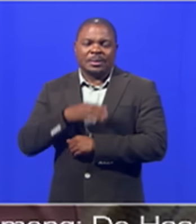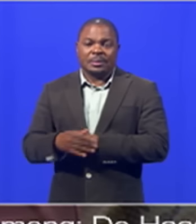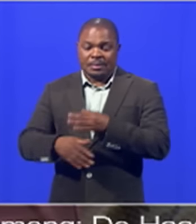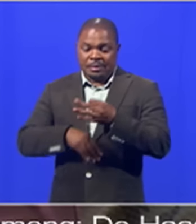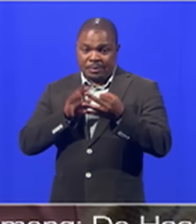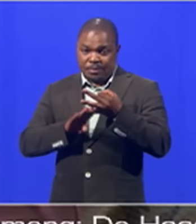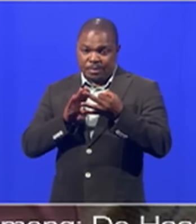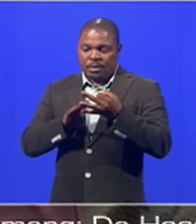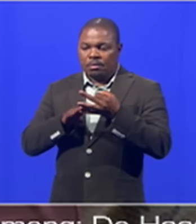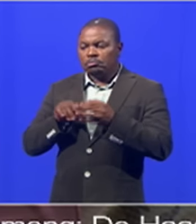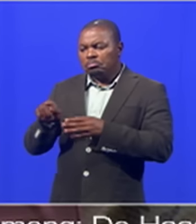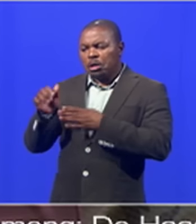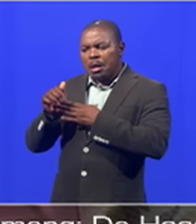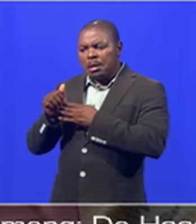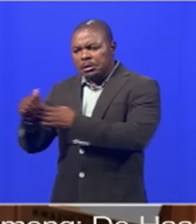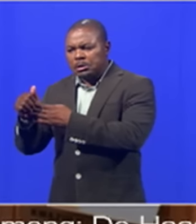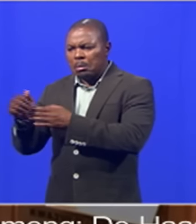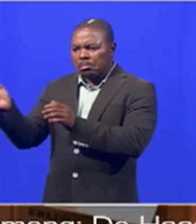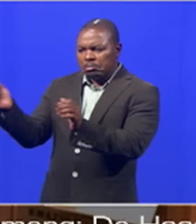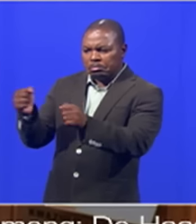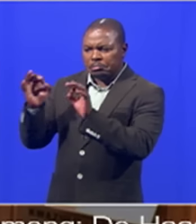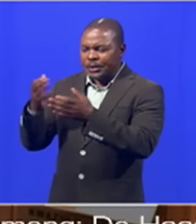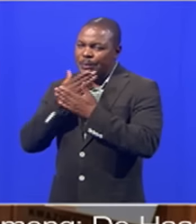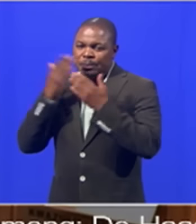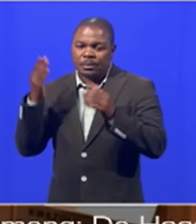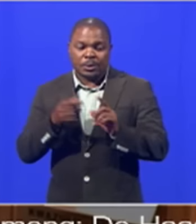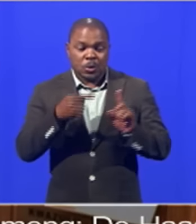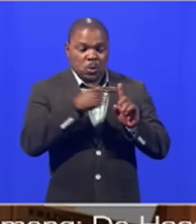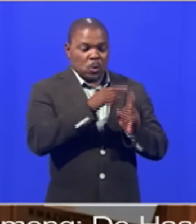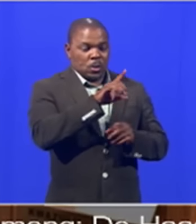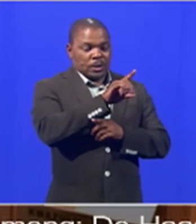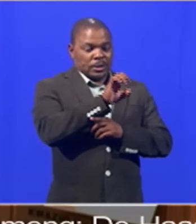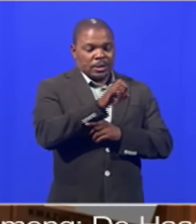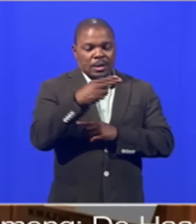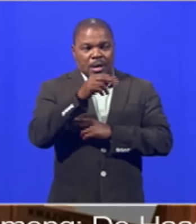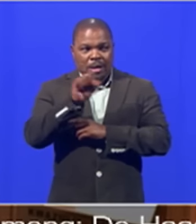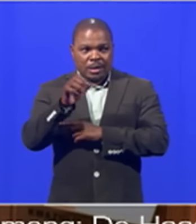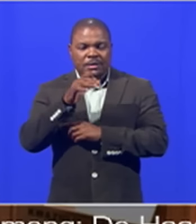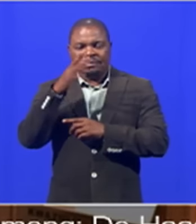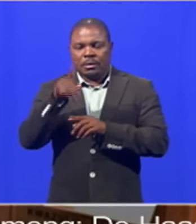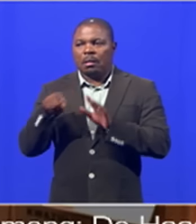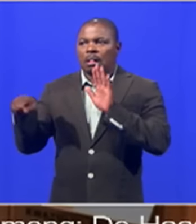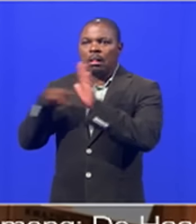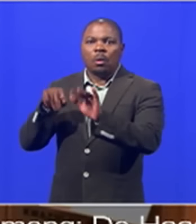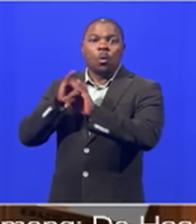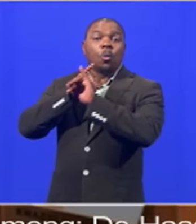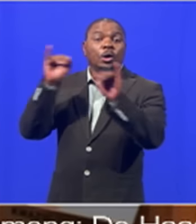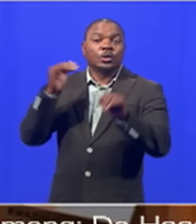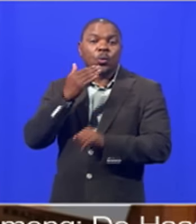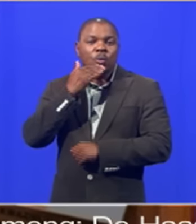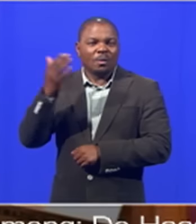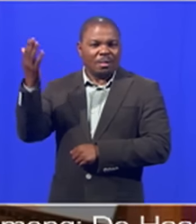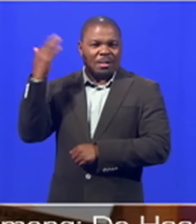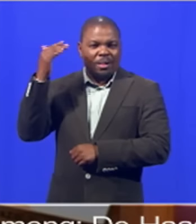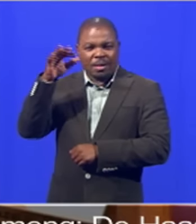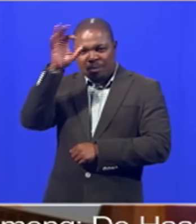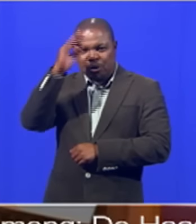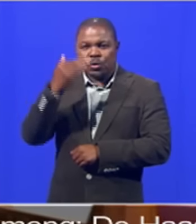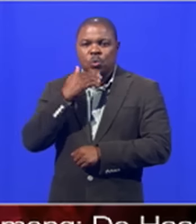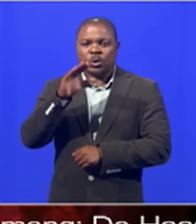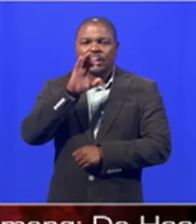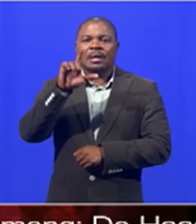thapiwa ga boeteledipele ga go a lolama. Diehas o ne a dira ditatofatso tse di masisi kgatlhanong le tona ya maloba ya sepodisi